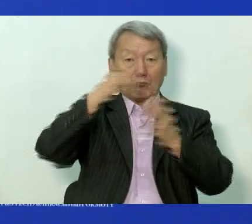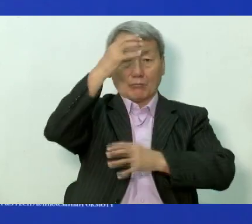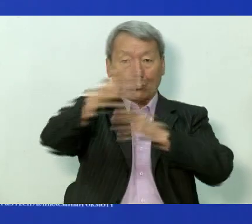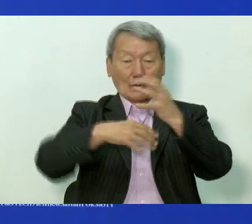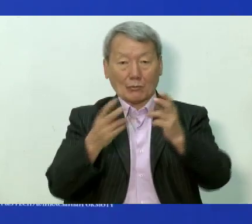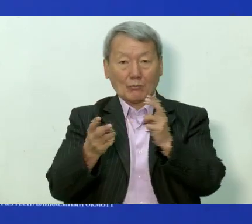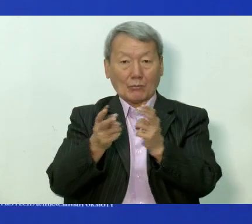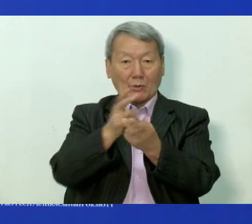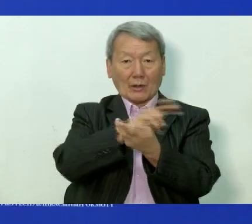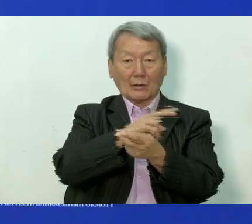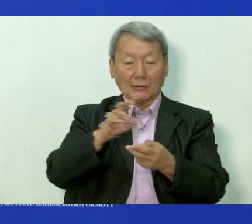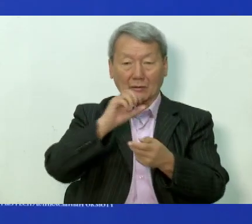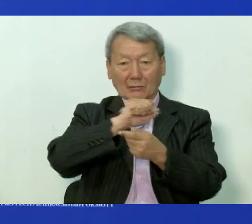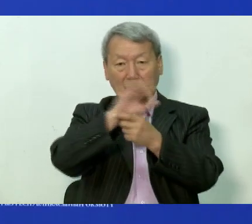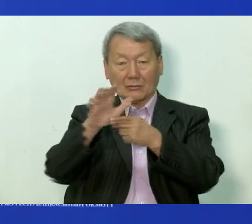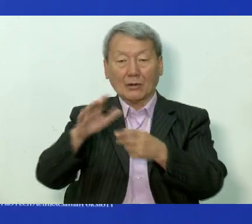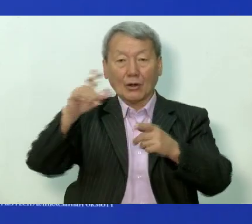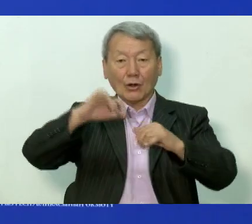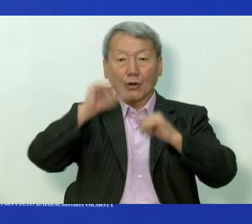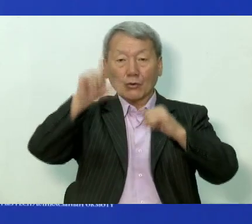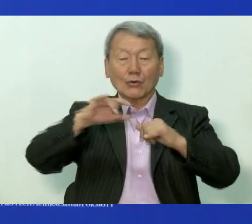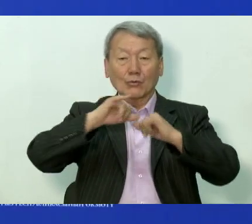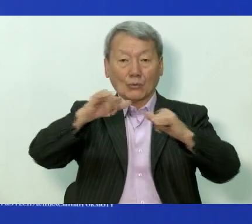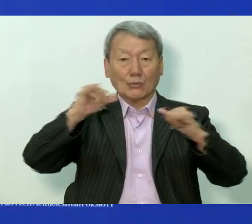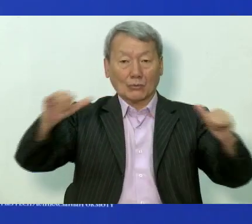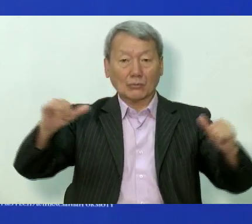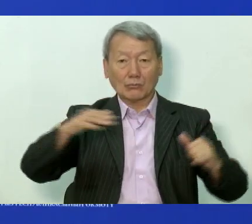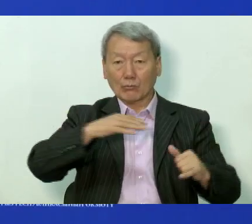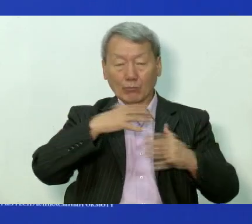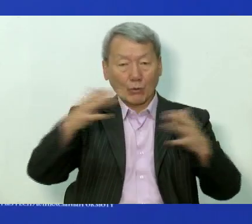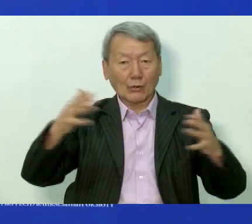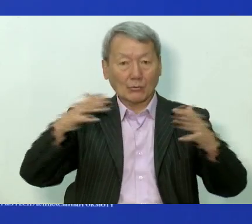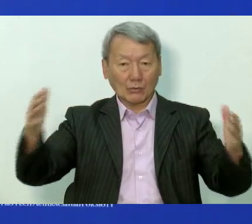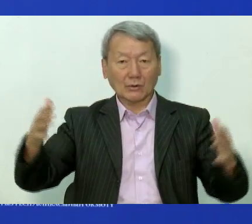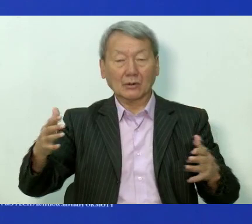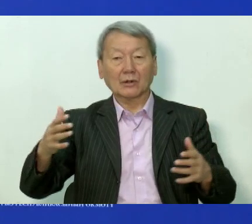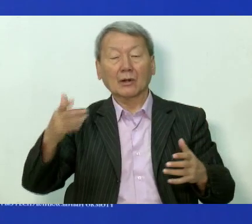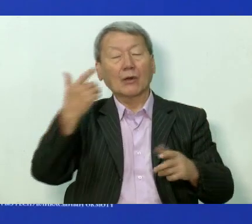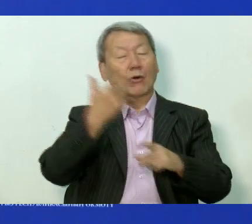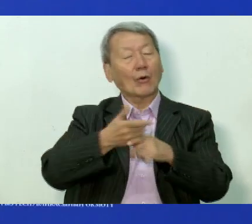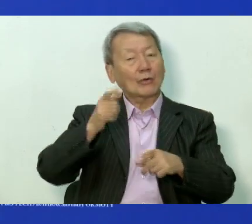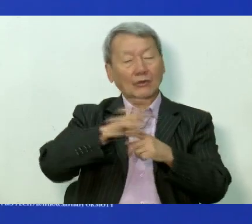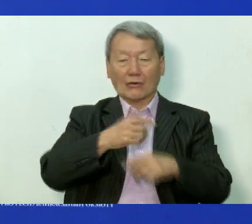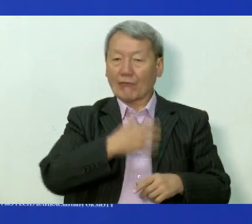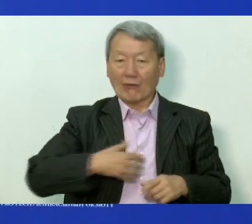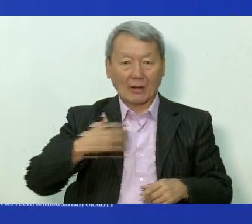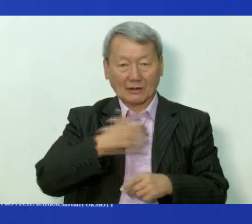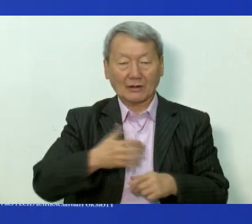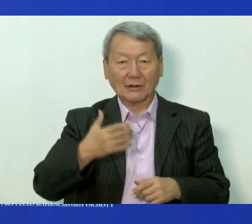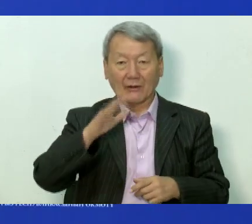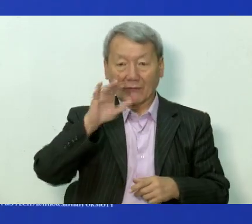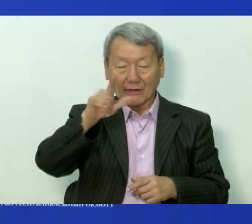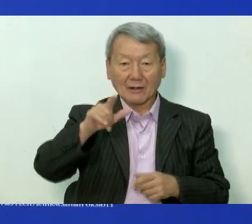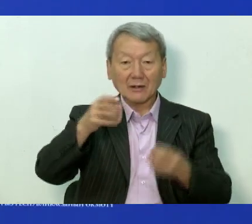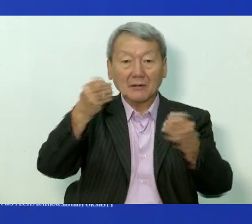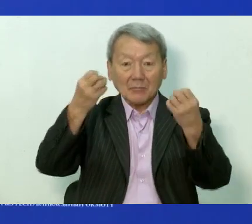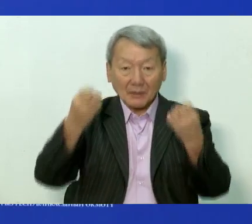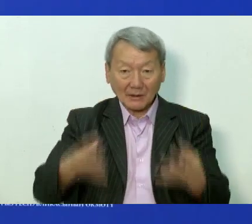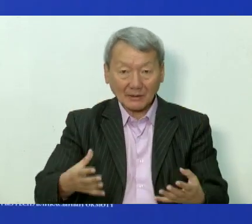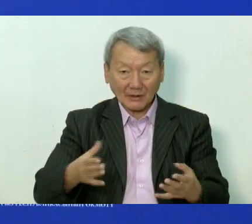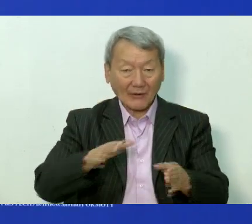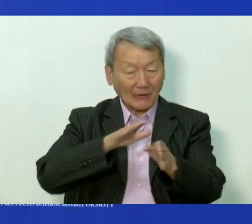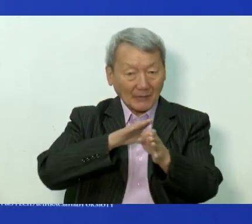растет количество зараженных лис. Поэтому очень важно соблюдать простые